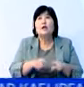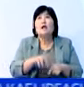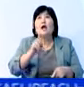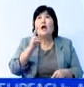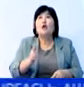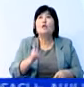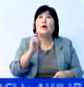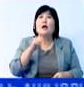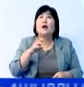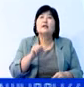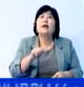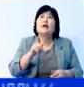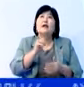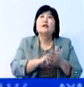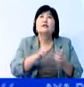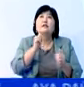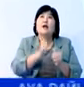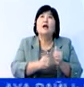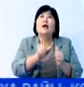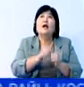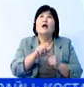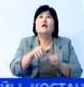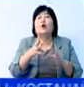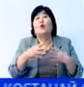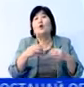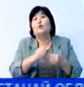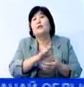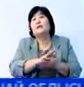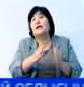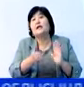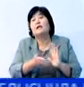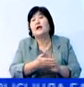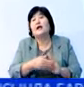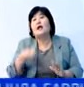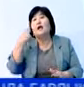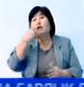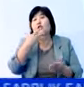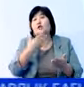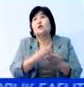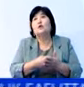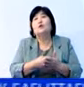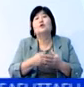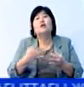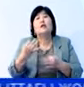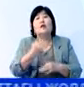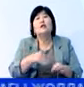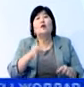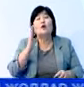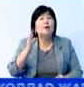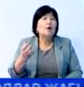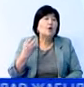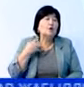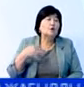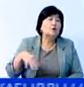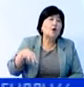әлеуметтік карталар негізінде әр отбасындағы жағдайды жеке түрде байқауға болады. Қызылорда